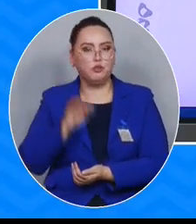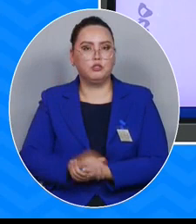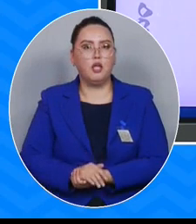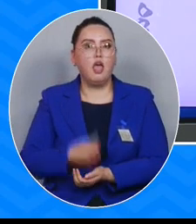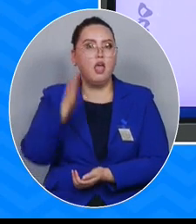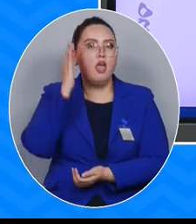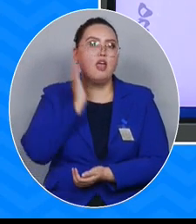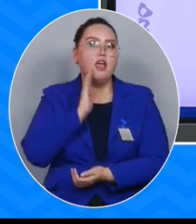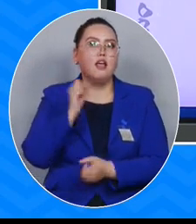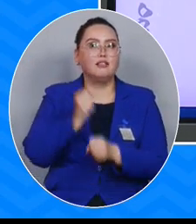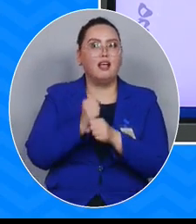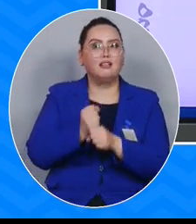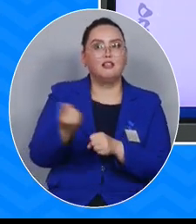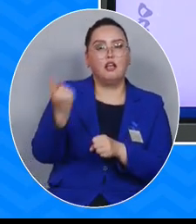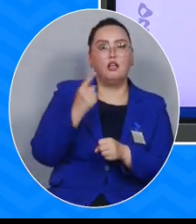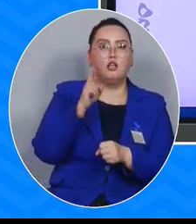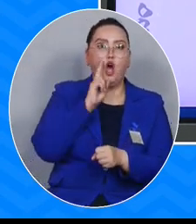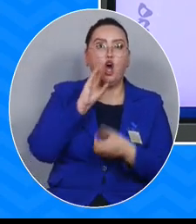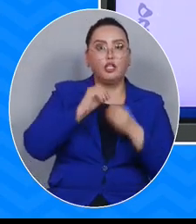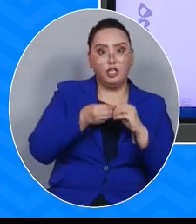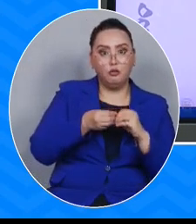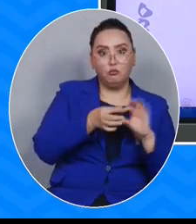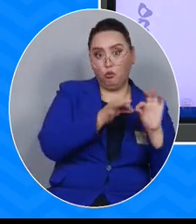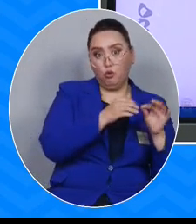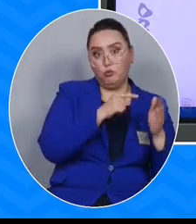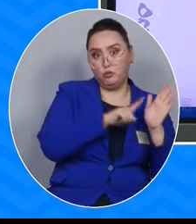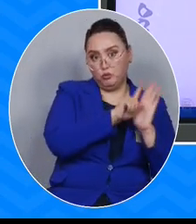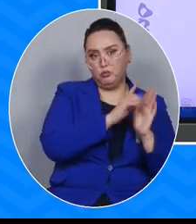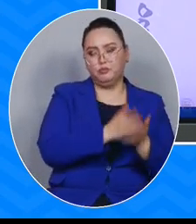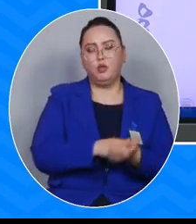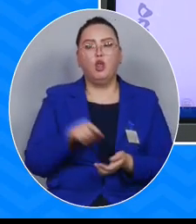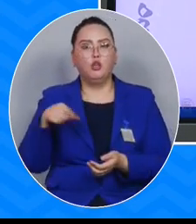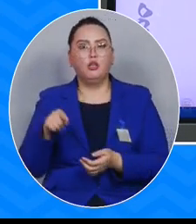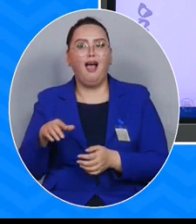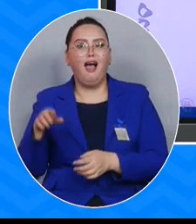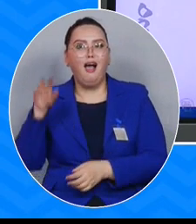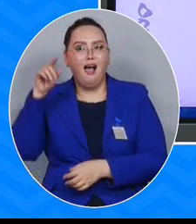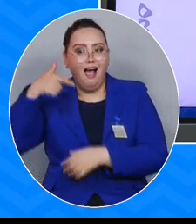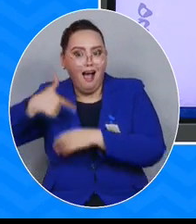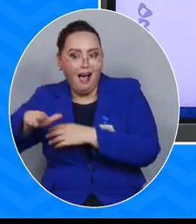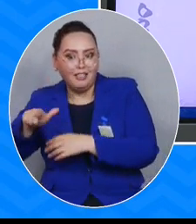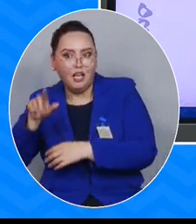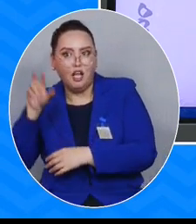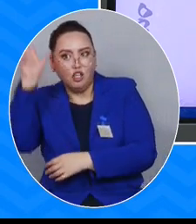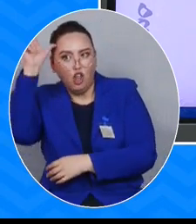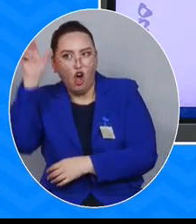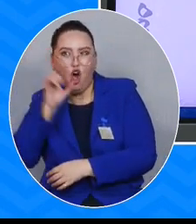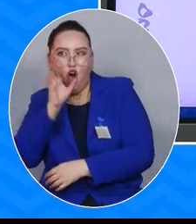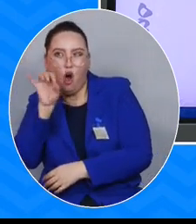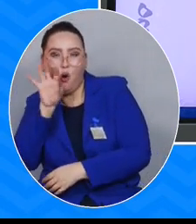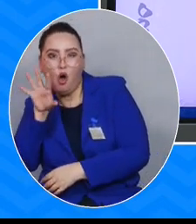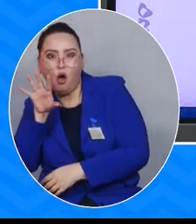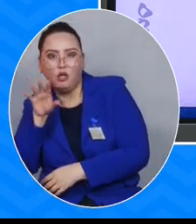олхоор ээж ажлааса ерээд хоолхий өгсэн өгүйлбэр. Затахаар нэг өгүйлбэрж хэгоро гэддэээ нэхоо боргоод чиммөг болуүгсэн хоор өгүйлбэргсэн.